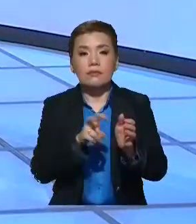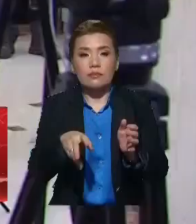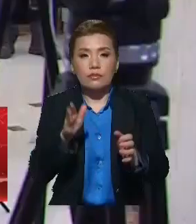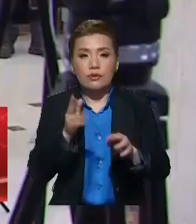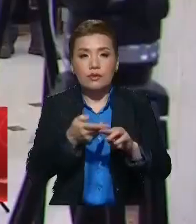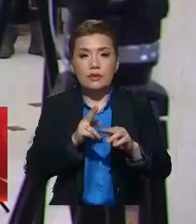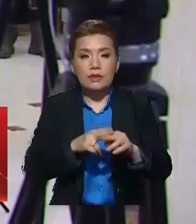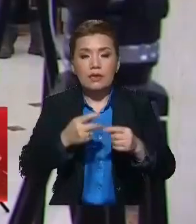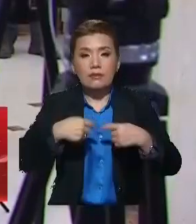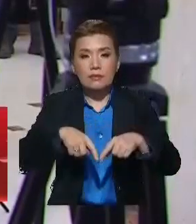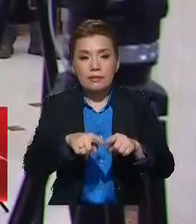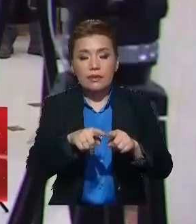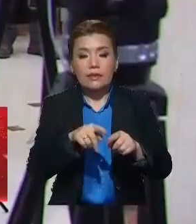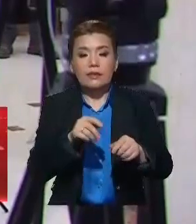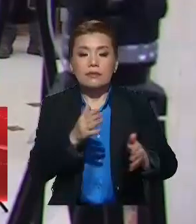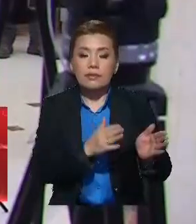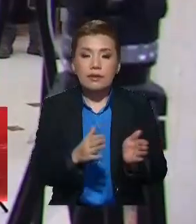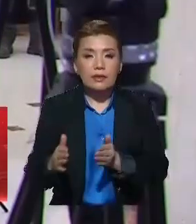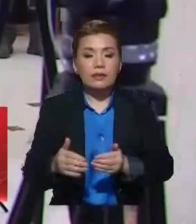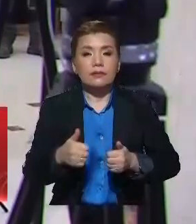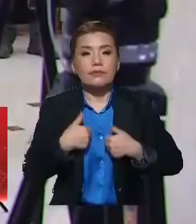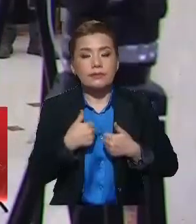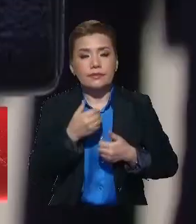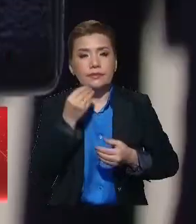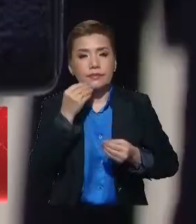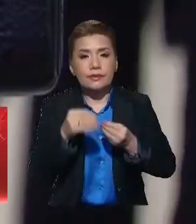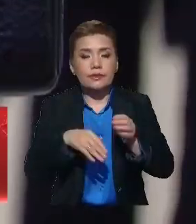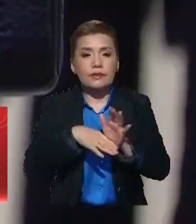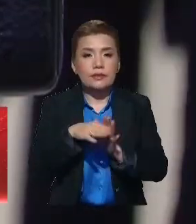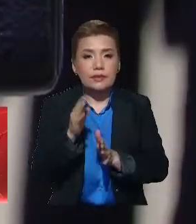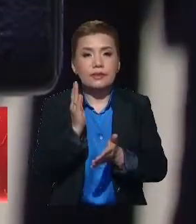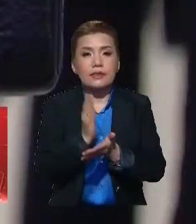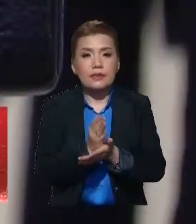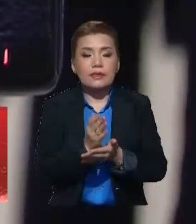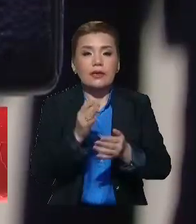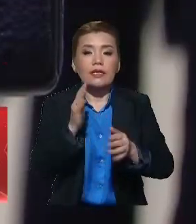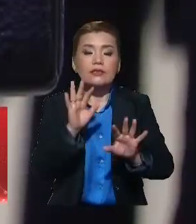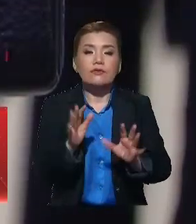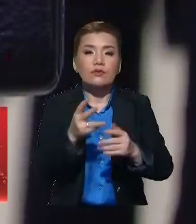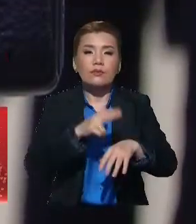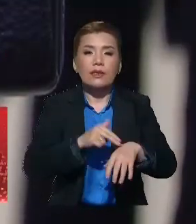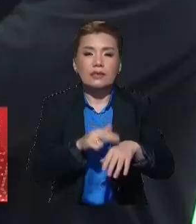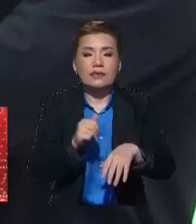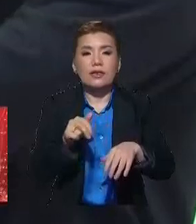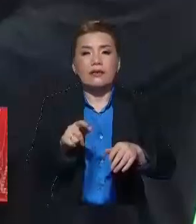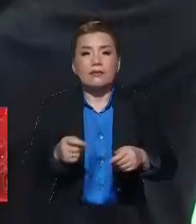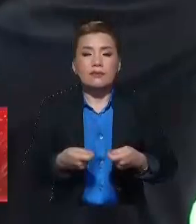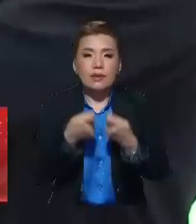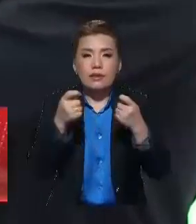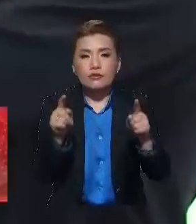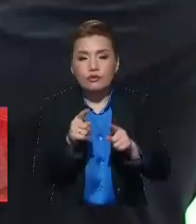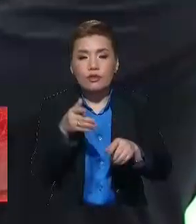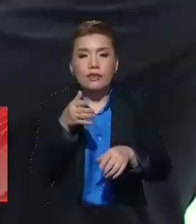Жеке құрам арасында тәртіпті күшейту шаралары үнемі жүргізіледі. Егер полицейлер заңсыз әрекеттерге барып жатса, онда өзіндік қауіпсіздік